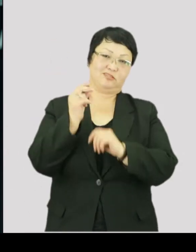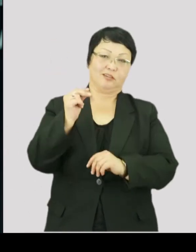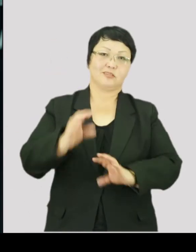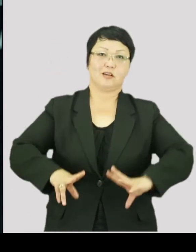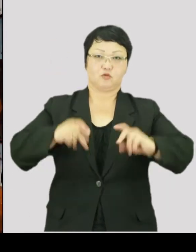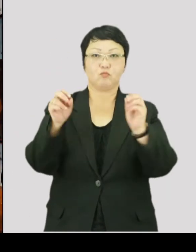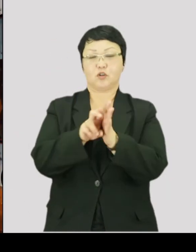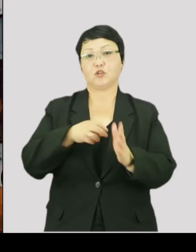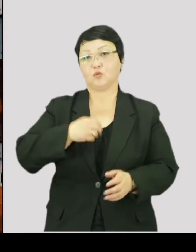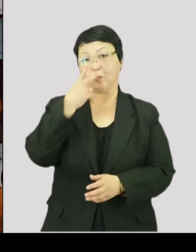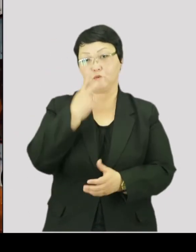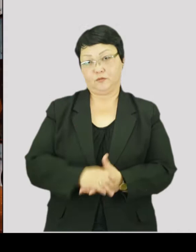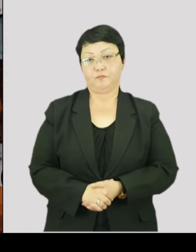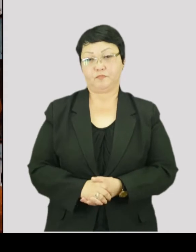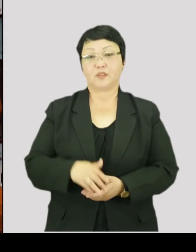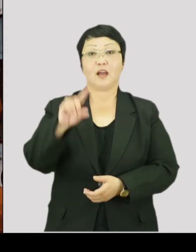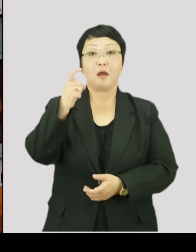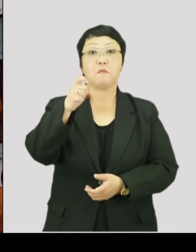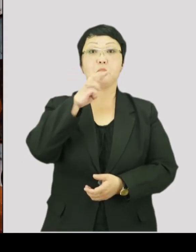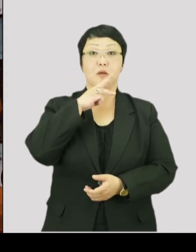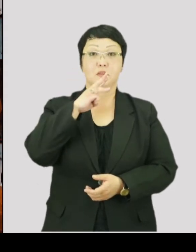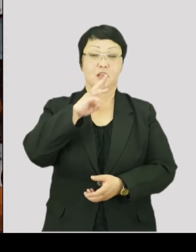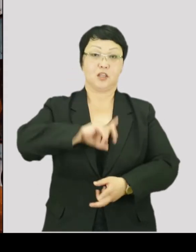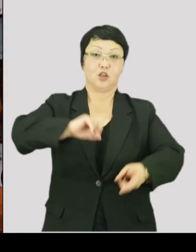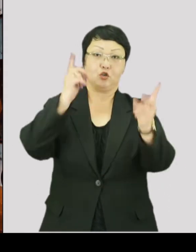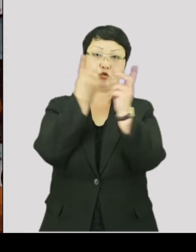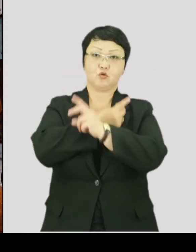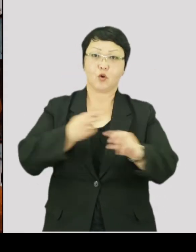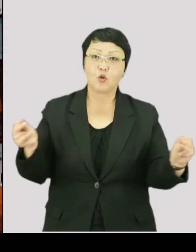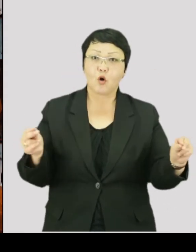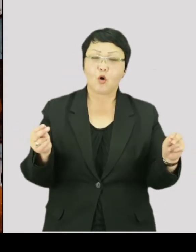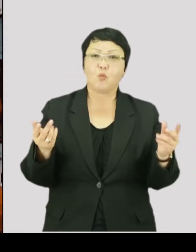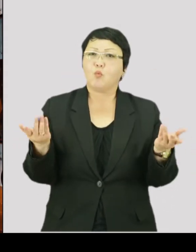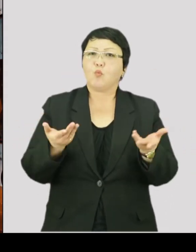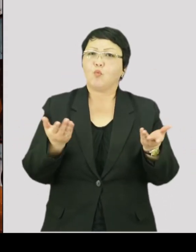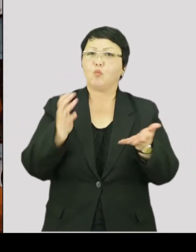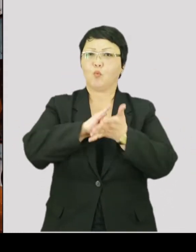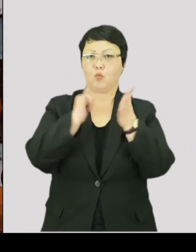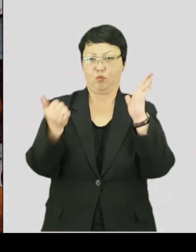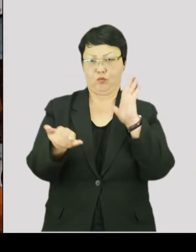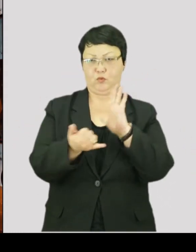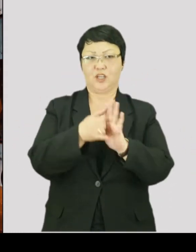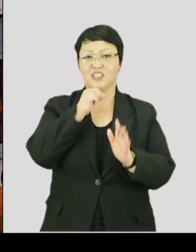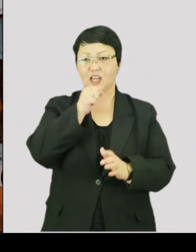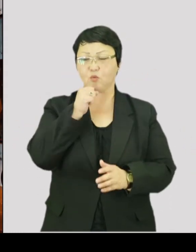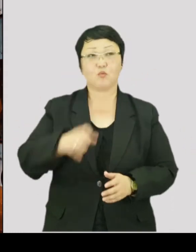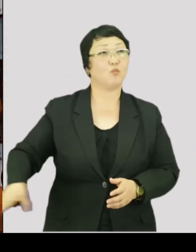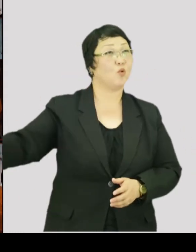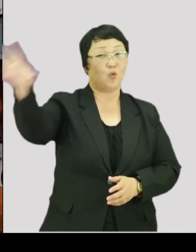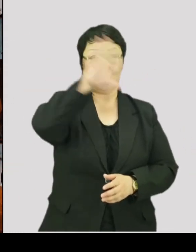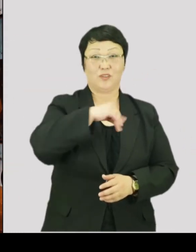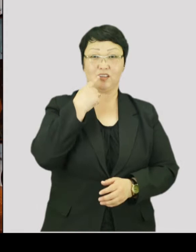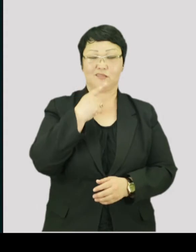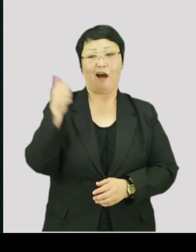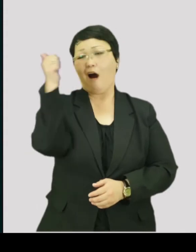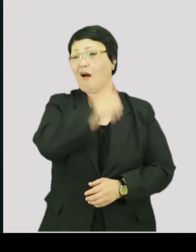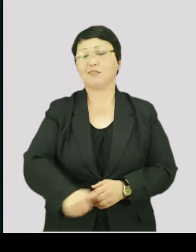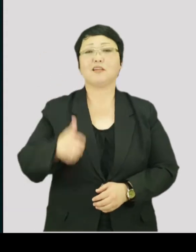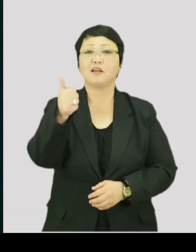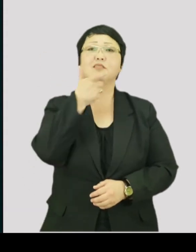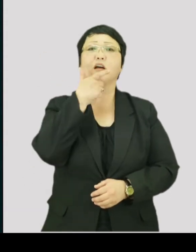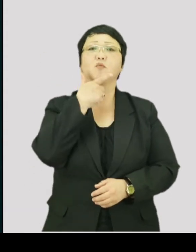явах боломжтой. Хэвлэл мэдээллийн эрхчлөө гэж ярихаар бараг бүс төлж хэлэх баха хангалтгүй